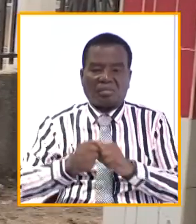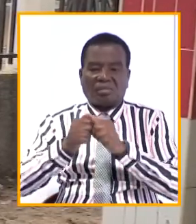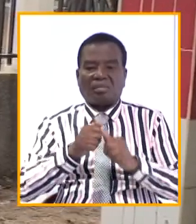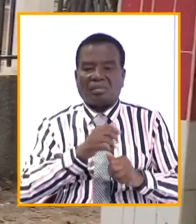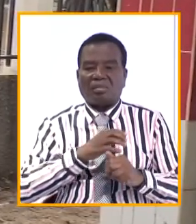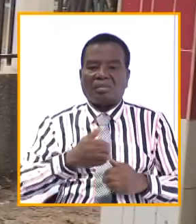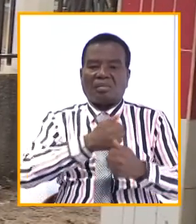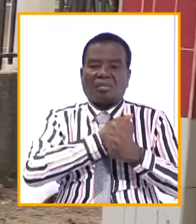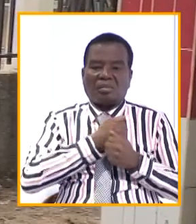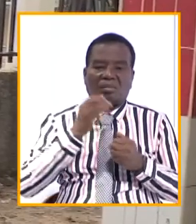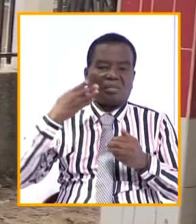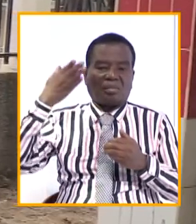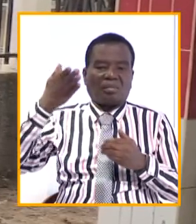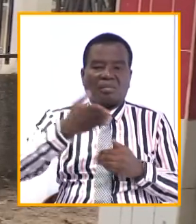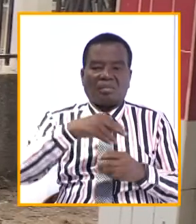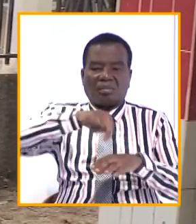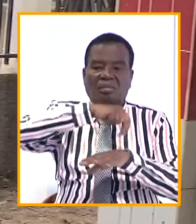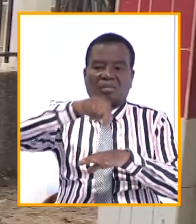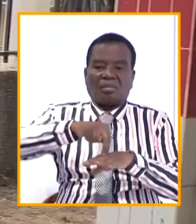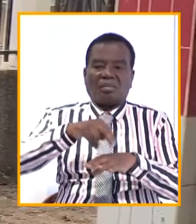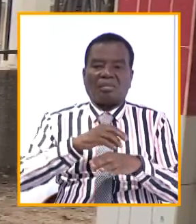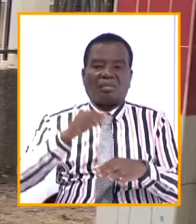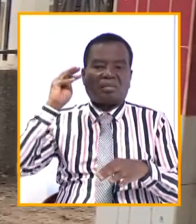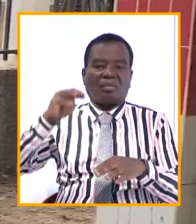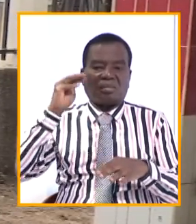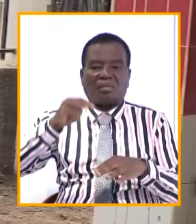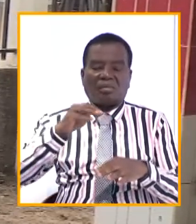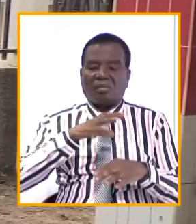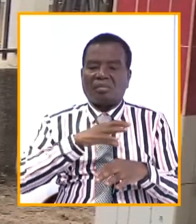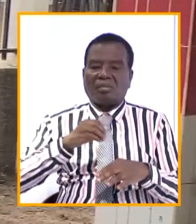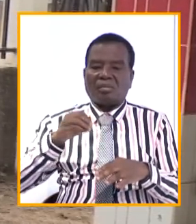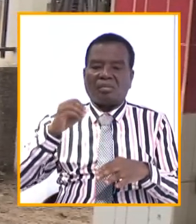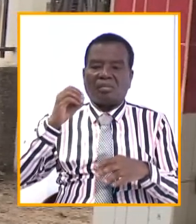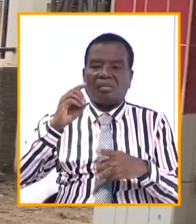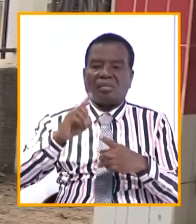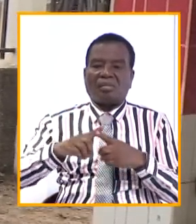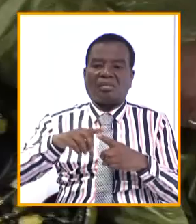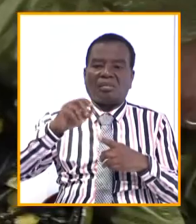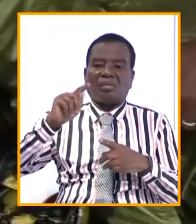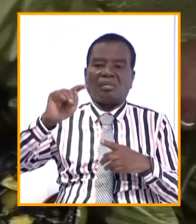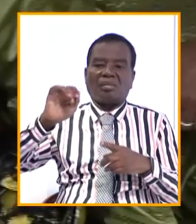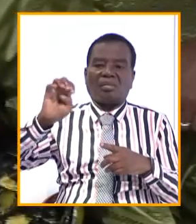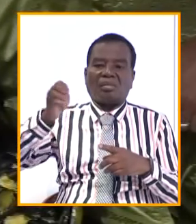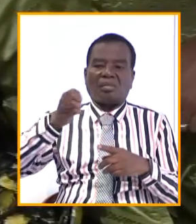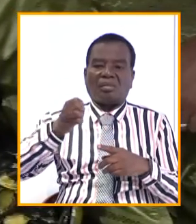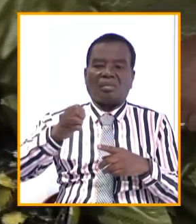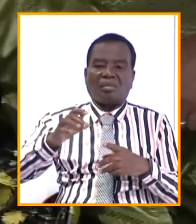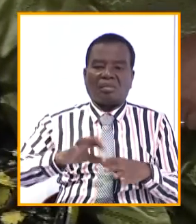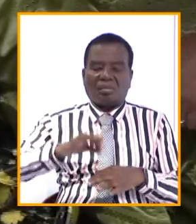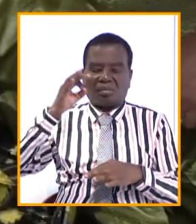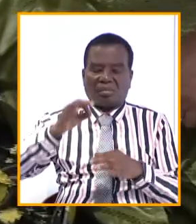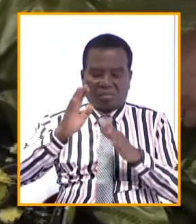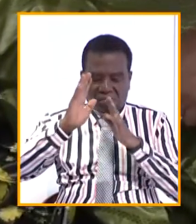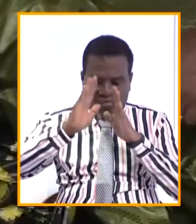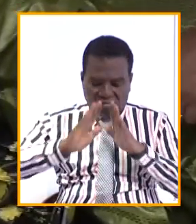pacifique, l'amour du prochain et de la nation. Des messages de nature à cultiver l'esprit de paix et de pardon